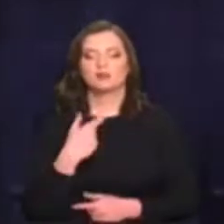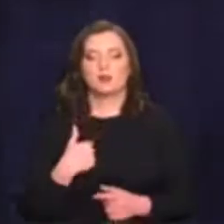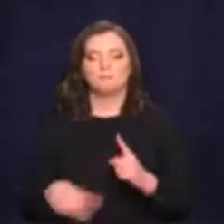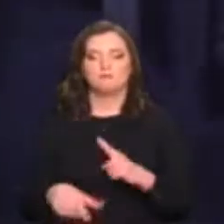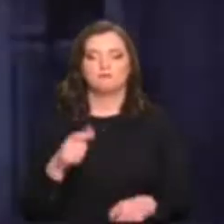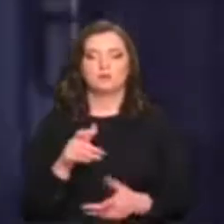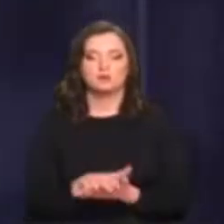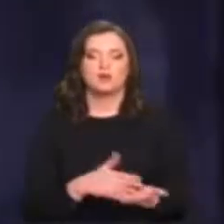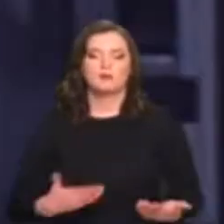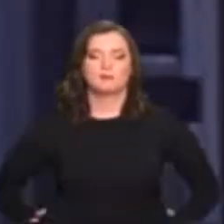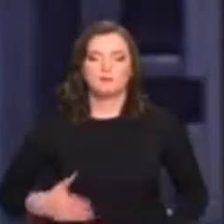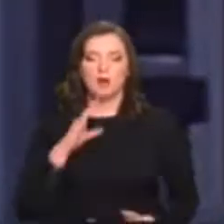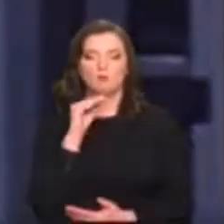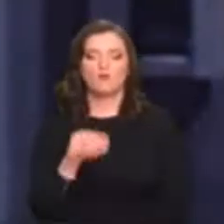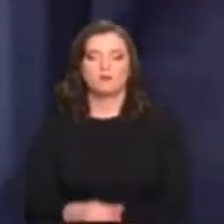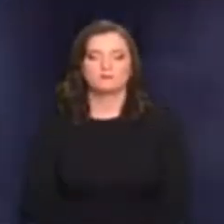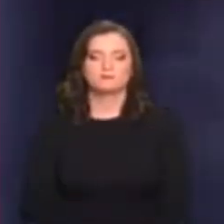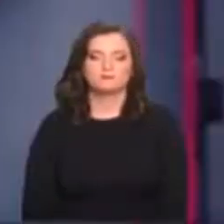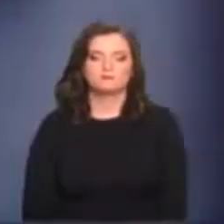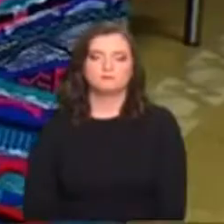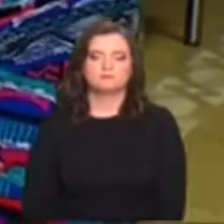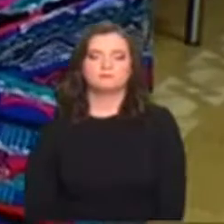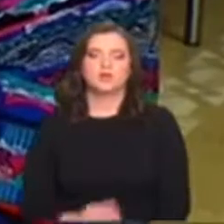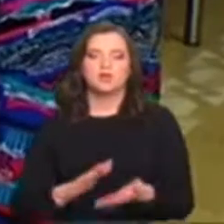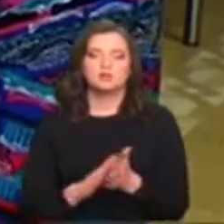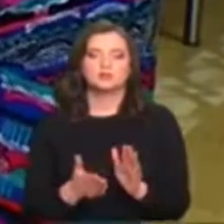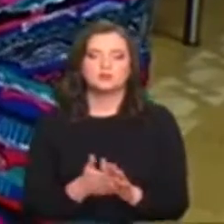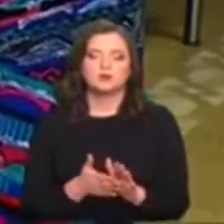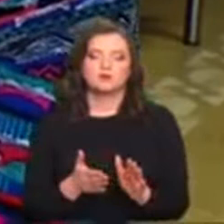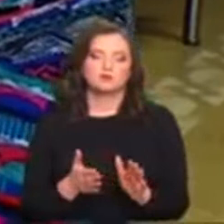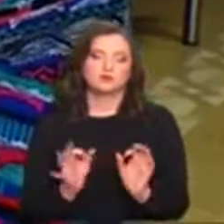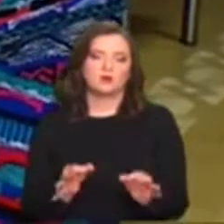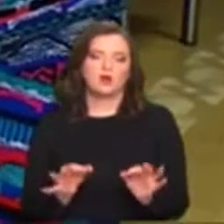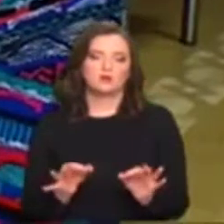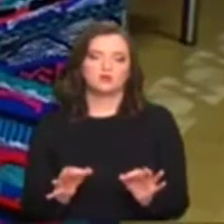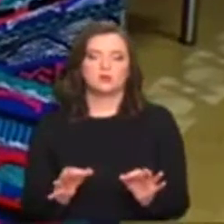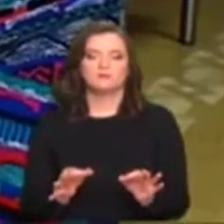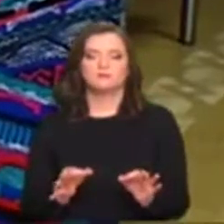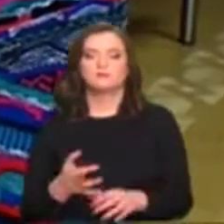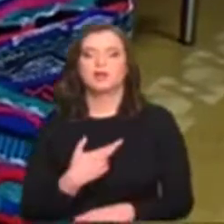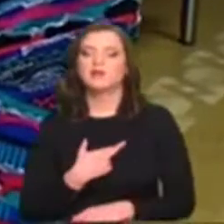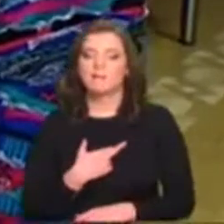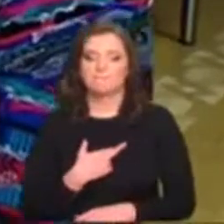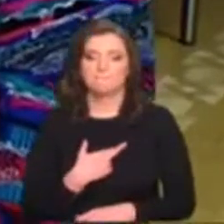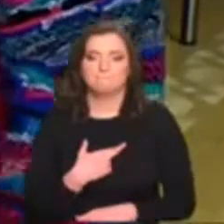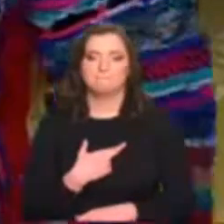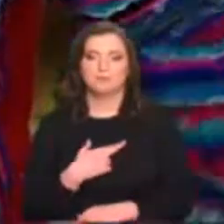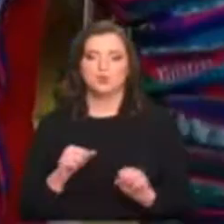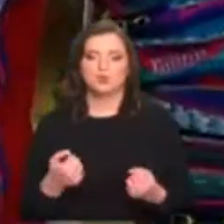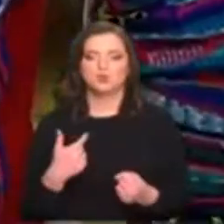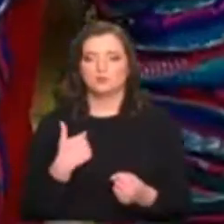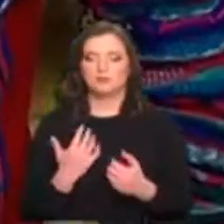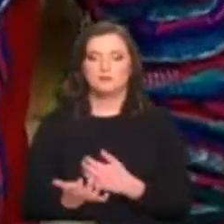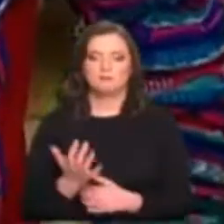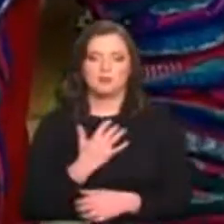відповів. Далі пряма мова. Ситуація комічна. Я, друзі мені присилали це